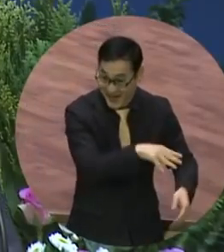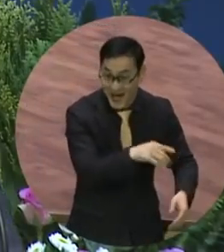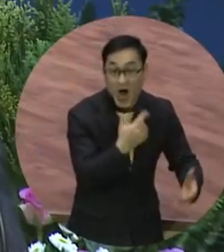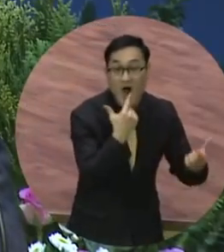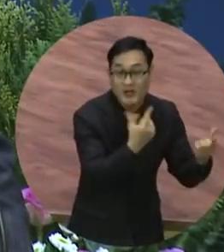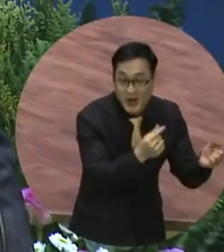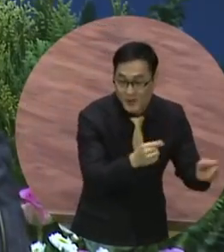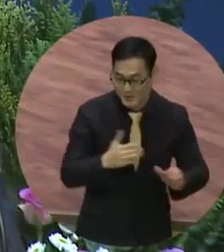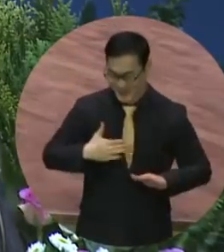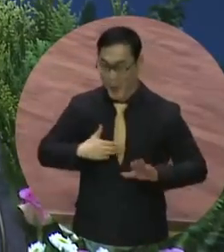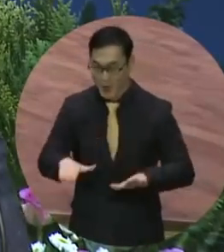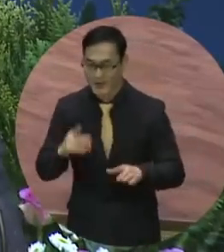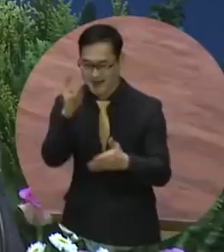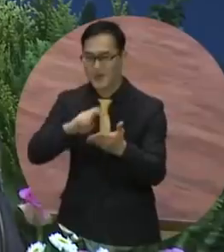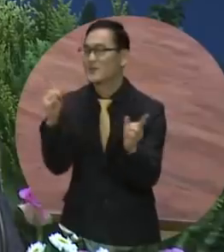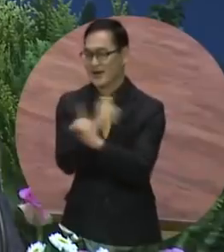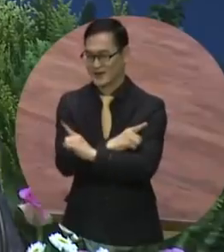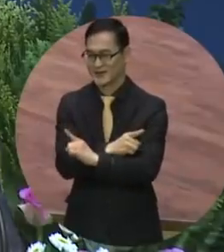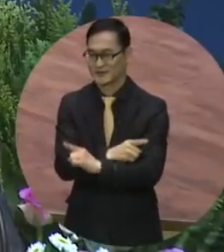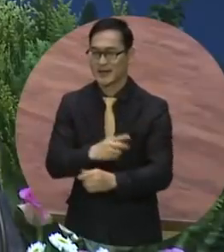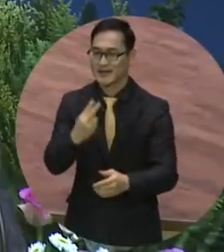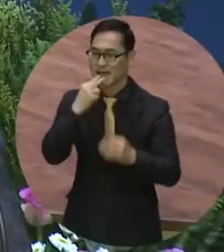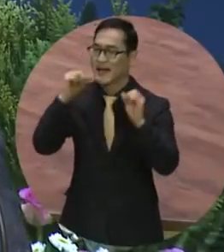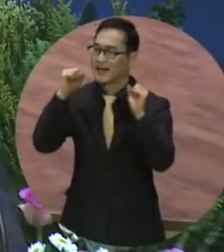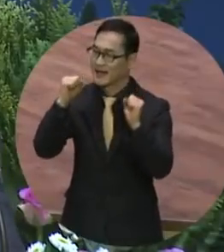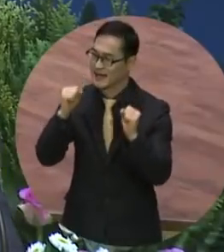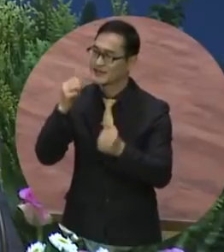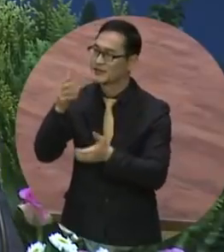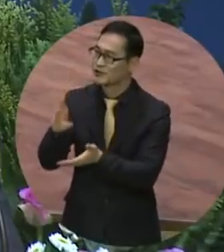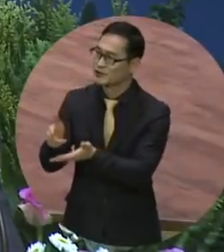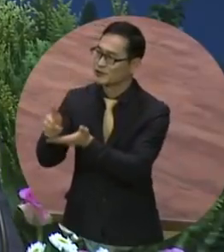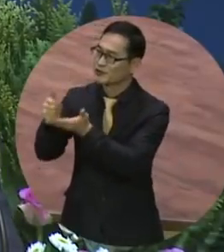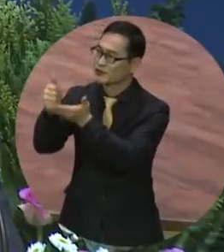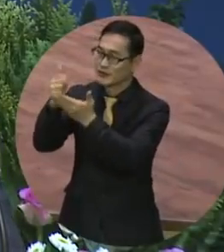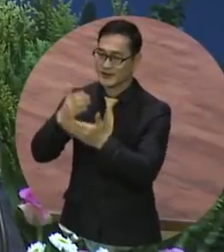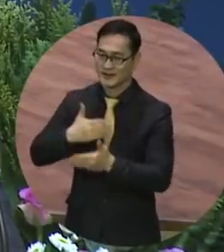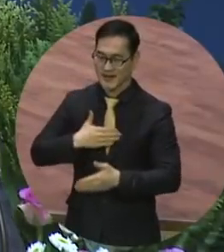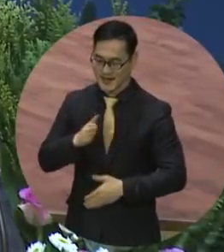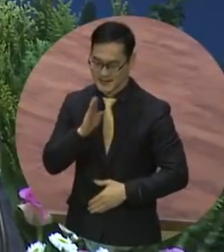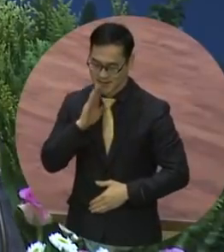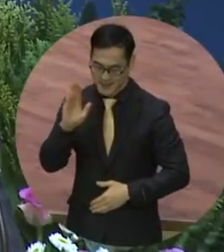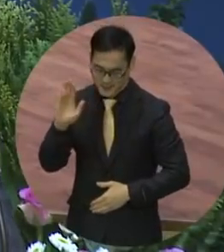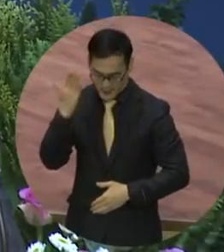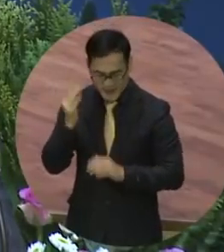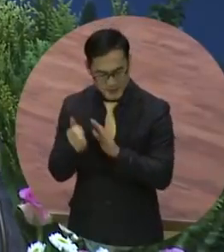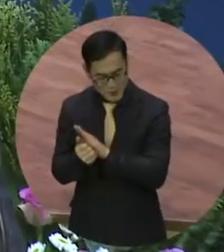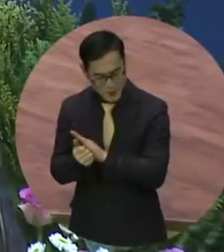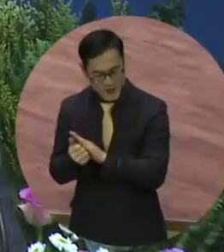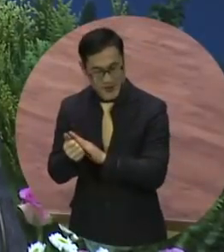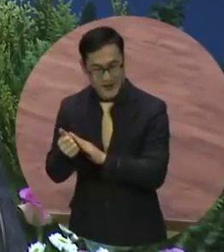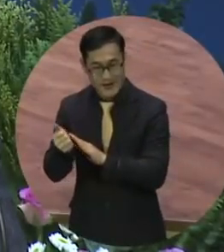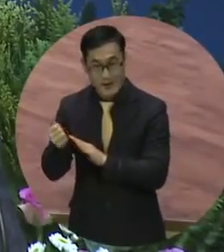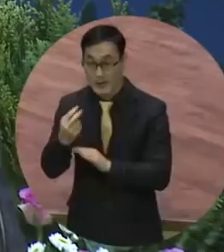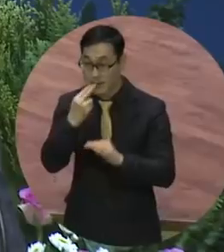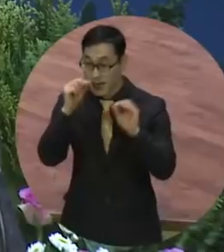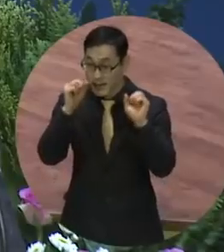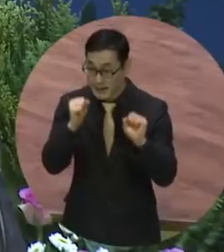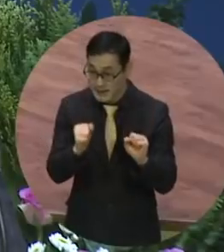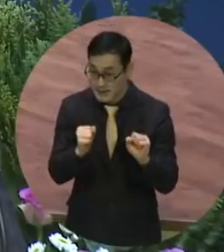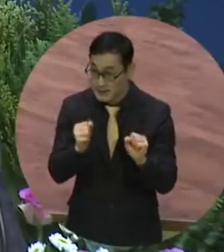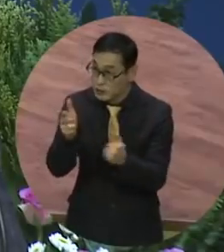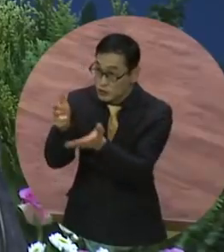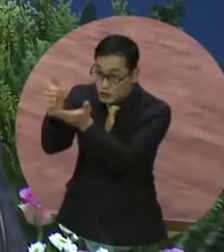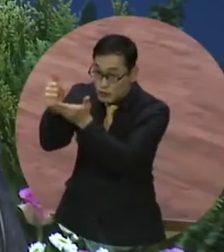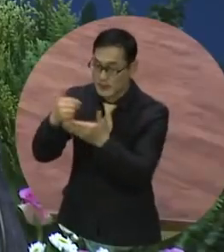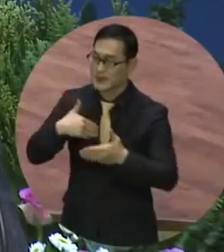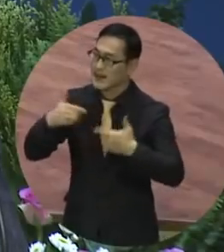살아계신 주 나의 참된 소망. 이 살아계신 이 예수님이 나의 매일매일의